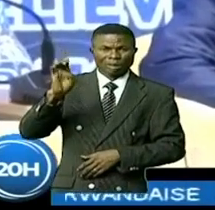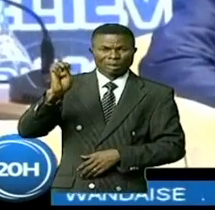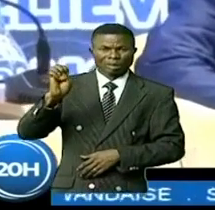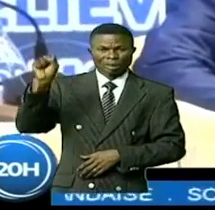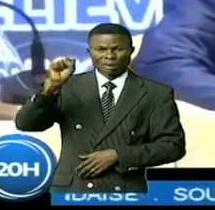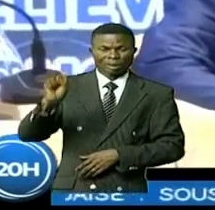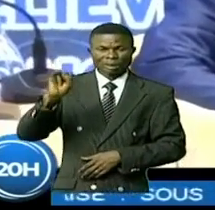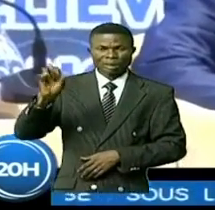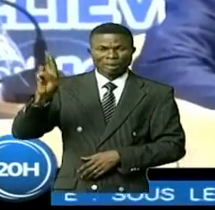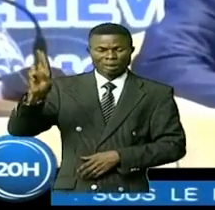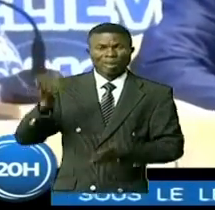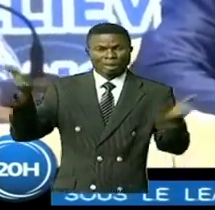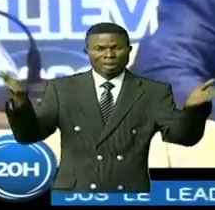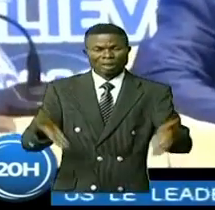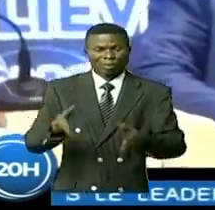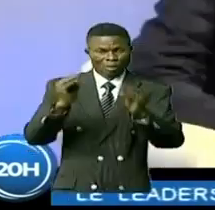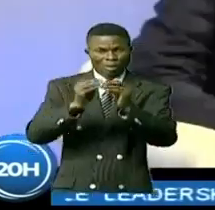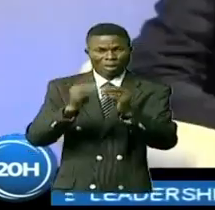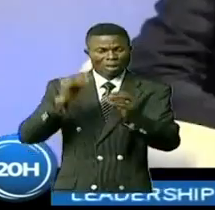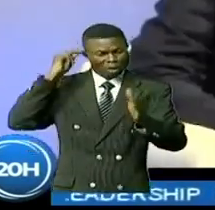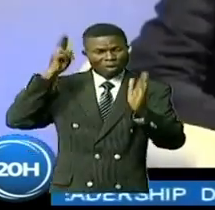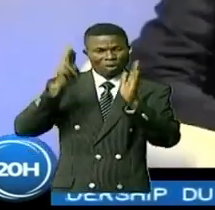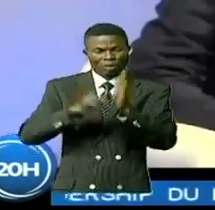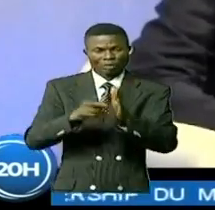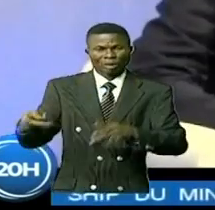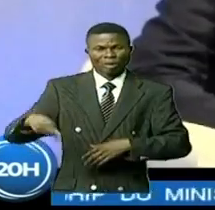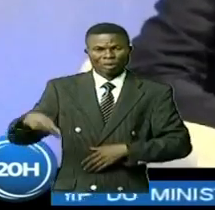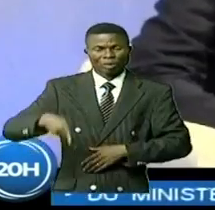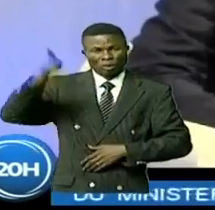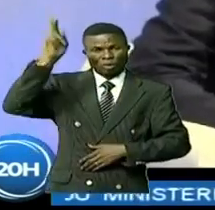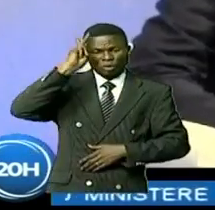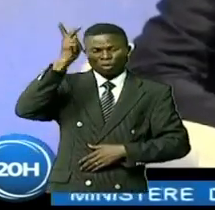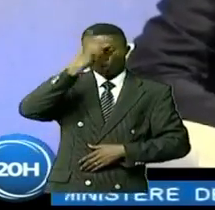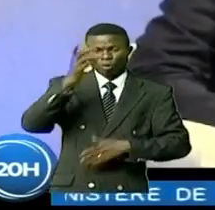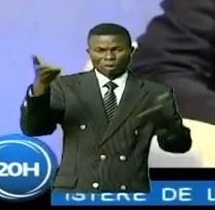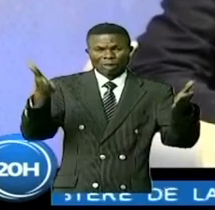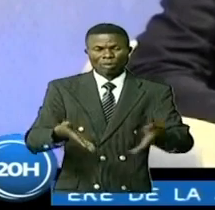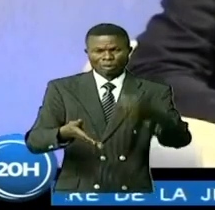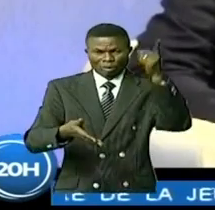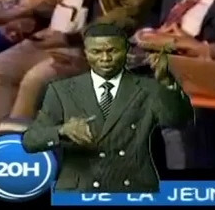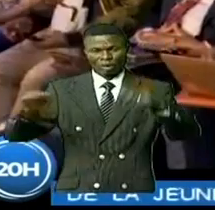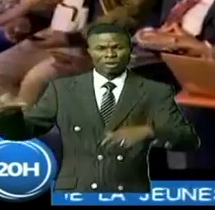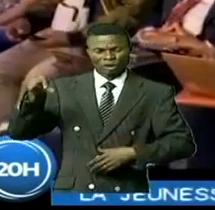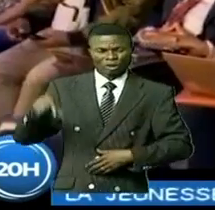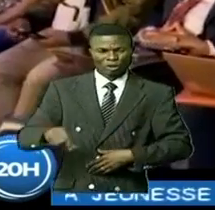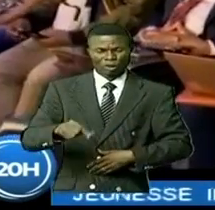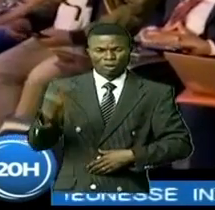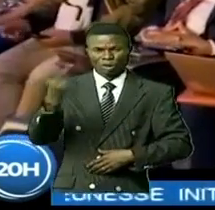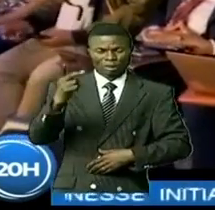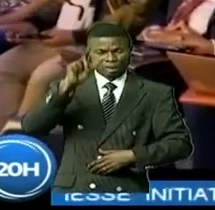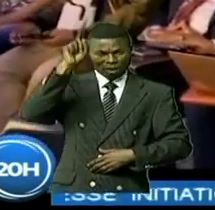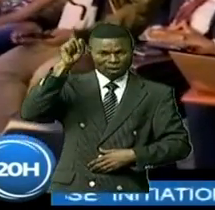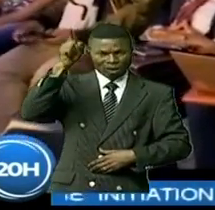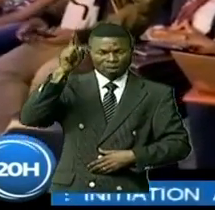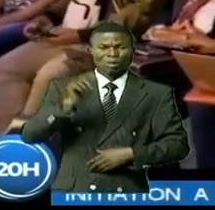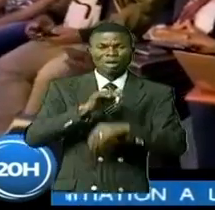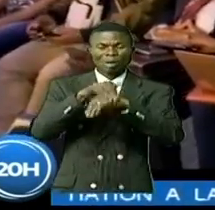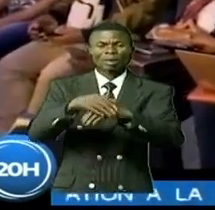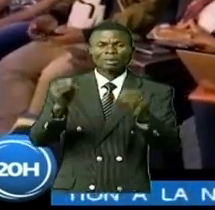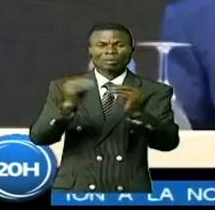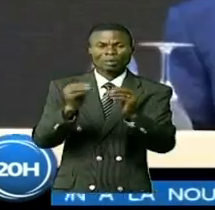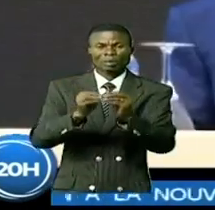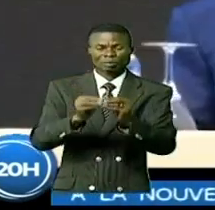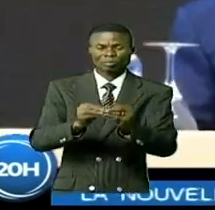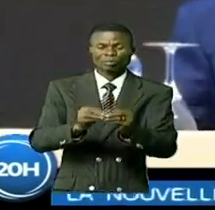participe à ce sommet avec le gouverneur de la province du Haut-Katanga, Jacques Kaboulakatoué. Désiré Nzinga n'a pas manqué